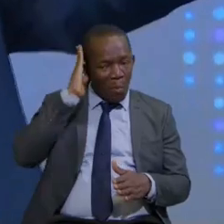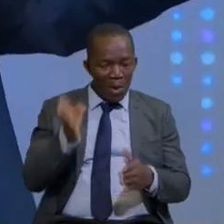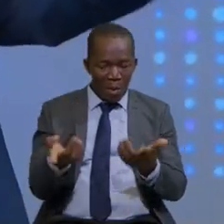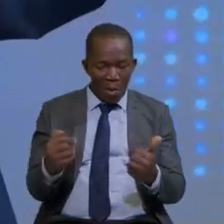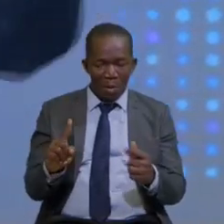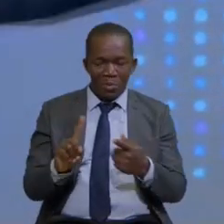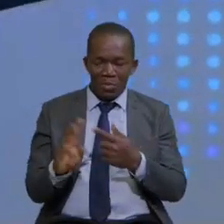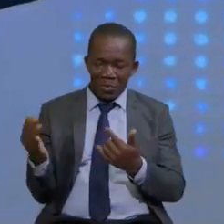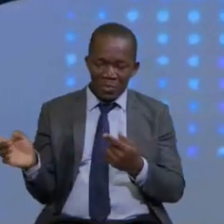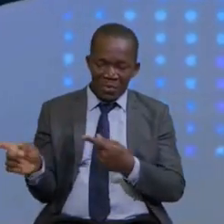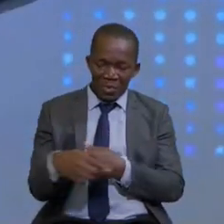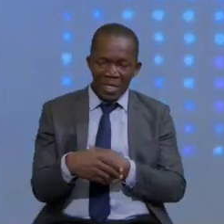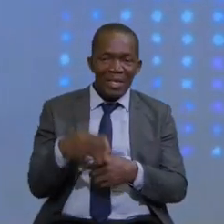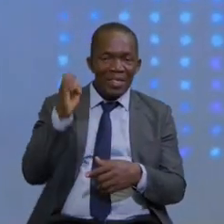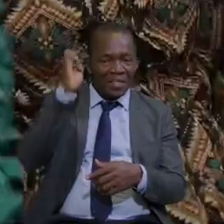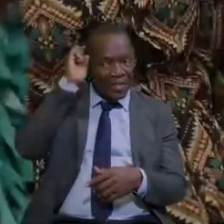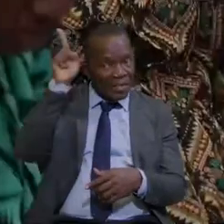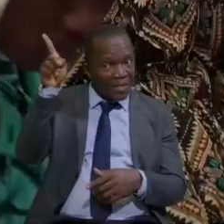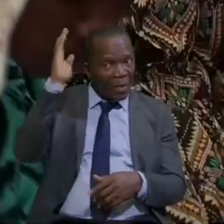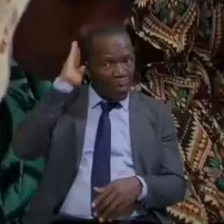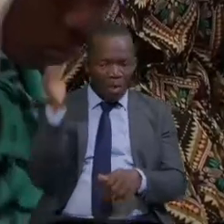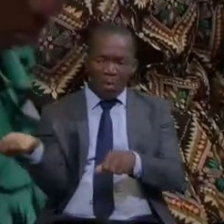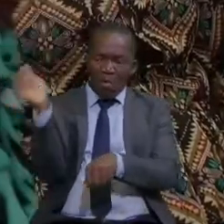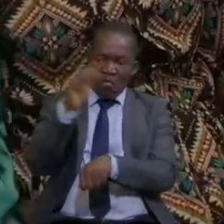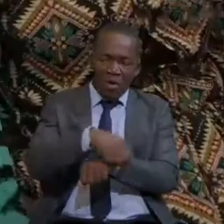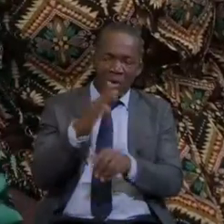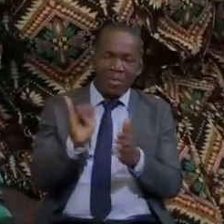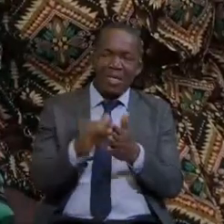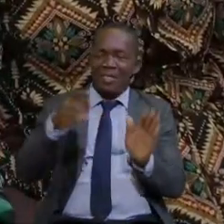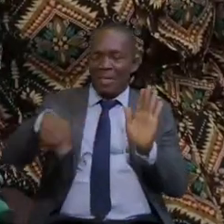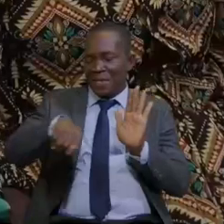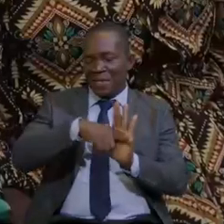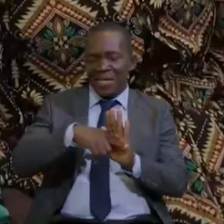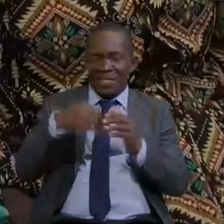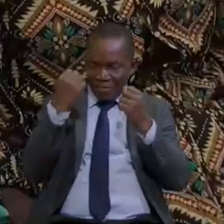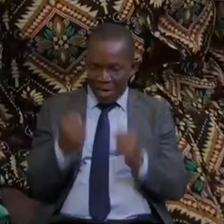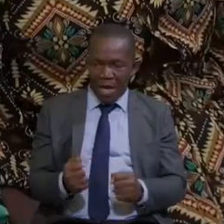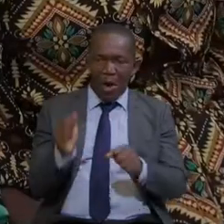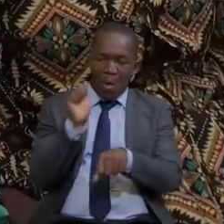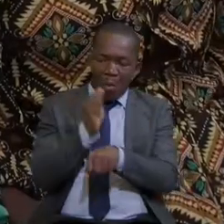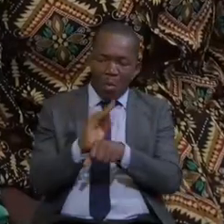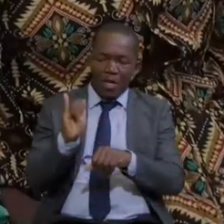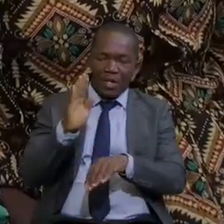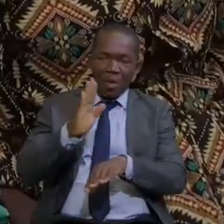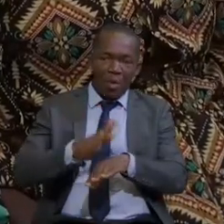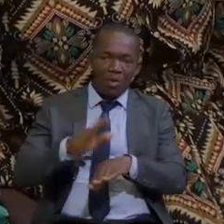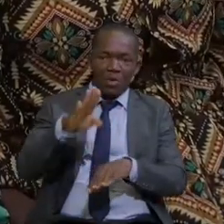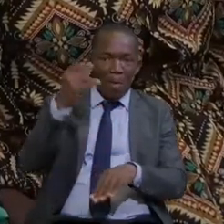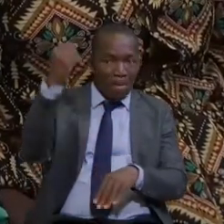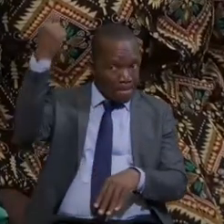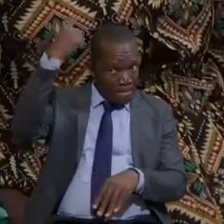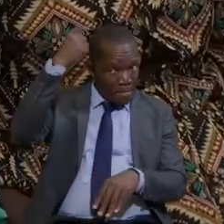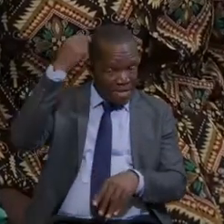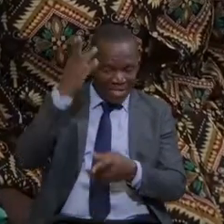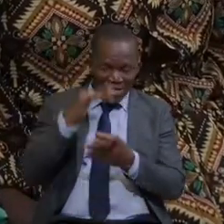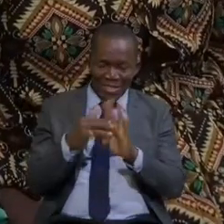subjuguer cette puissance négative qui règne dans ton cerveau au nom de Jésus. Ensuite, il dit, il